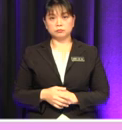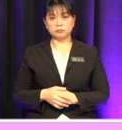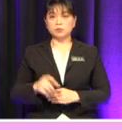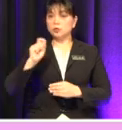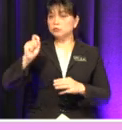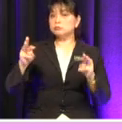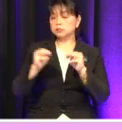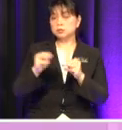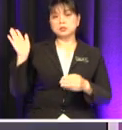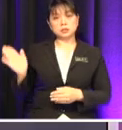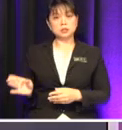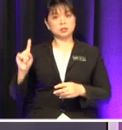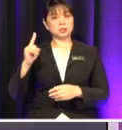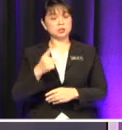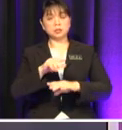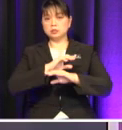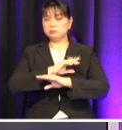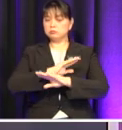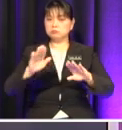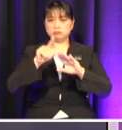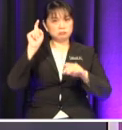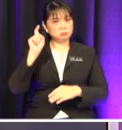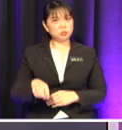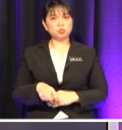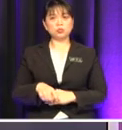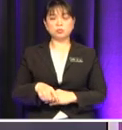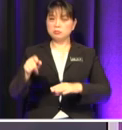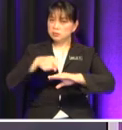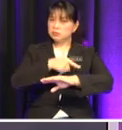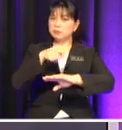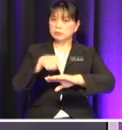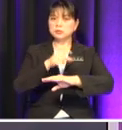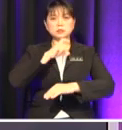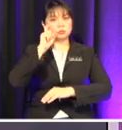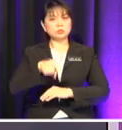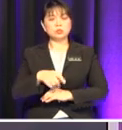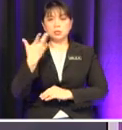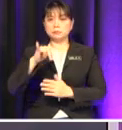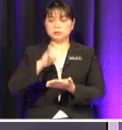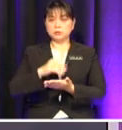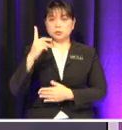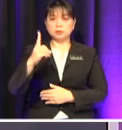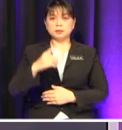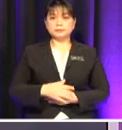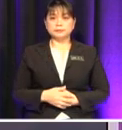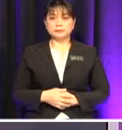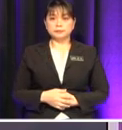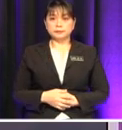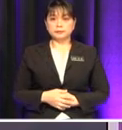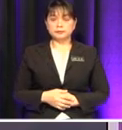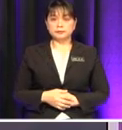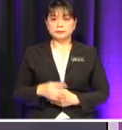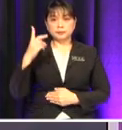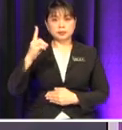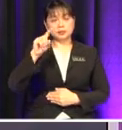macam ini saja tak perlu panjang-panjang Oke kemudian di oke yang pertama tadi Ivan jawab